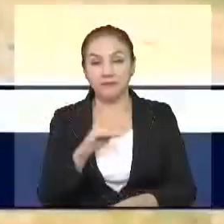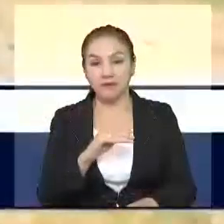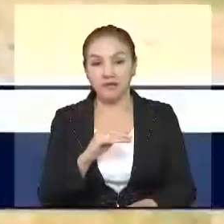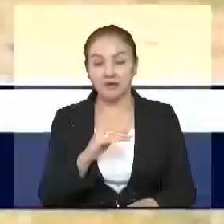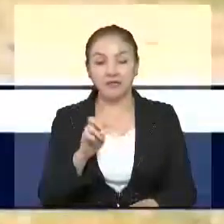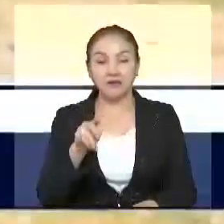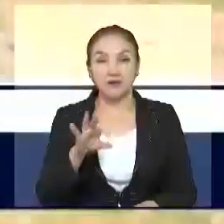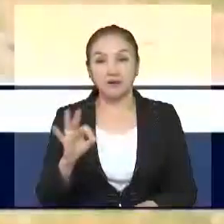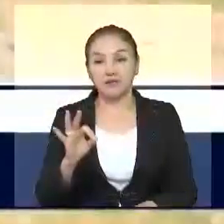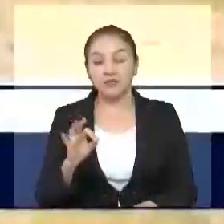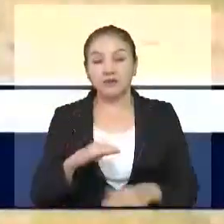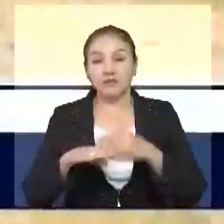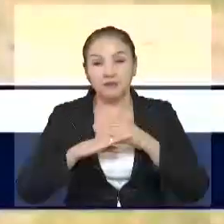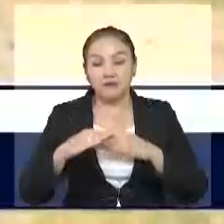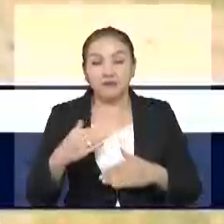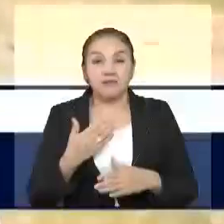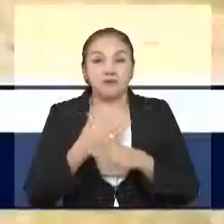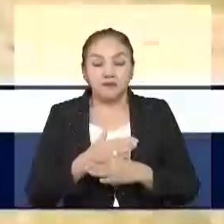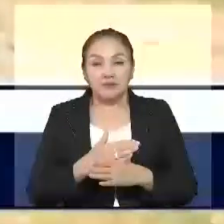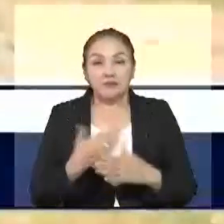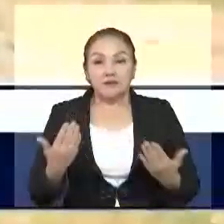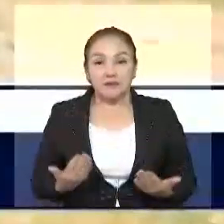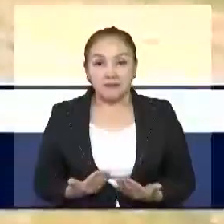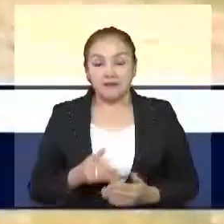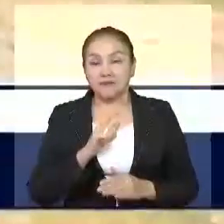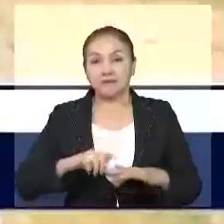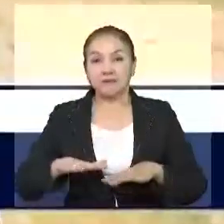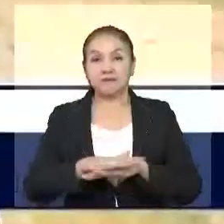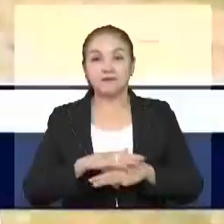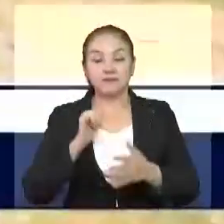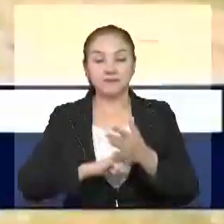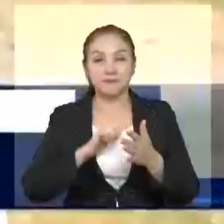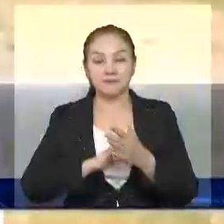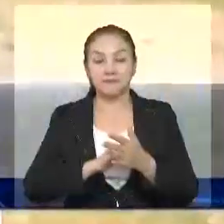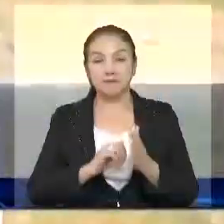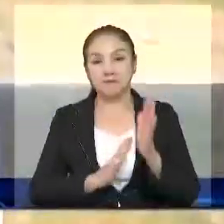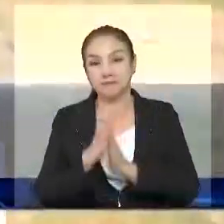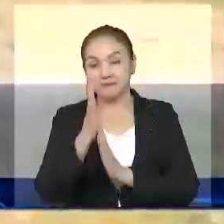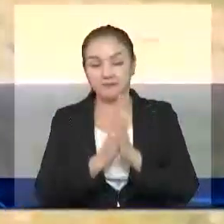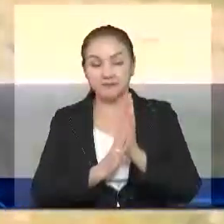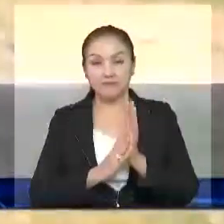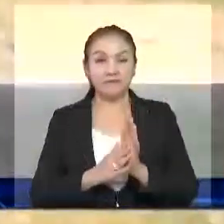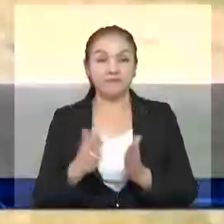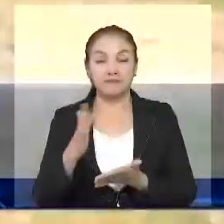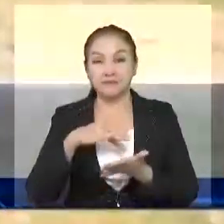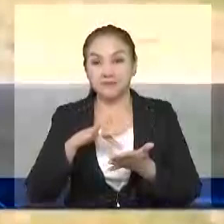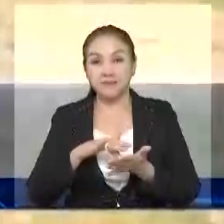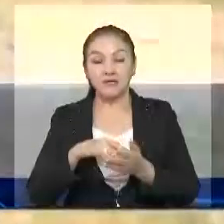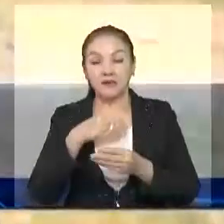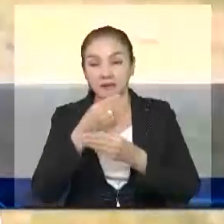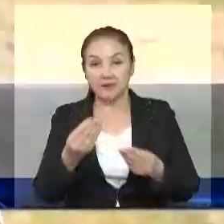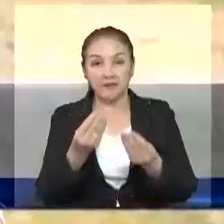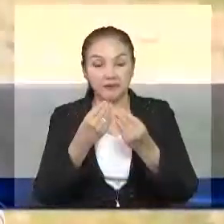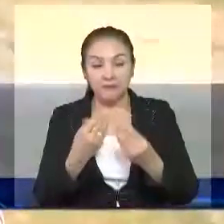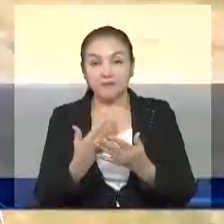соту степнойдың арқасында осы уақытқа дейін өмір сүріп жатқан халықтың. Себебі шөп шапса да халықтың шөбімен қамтамасыз